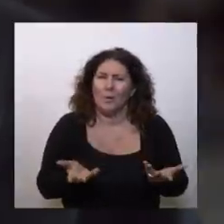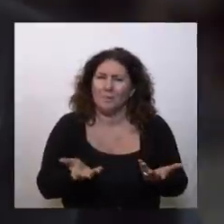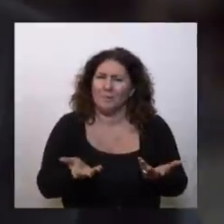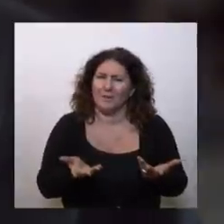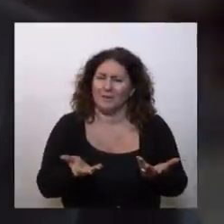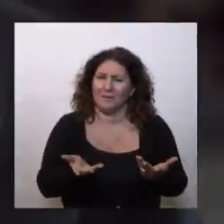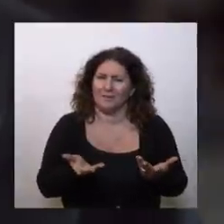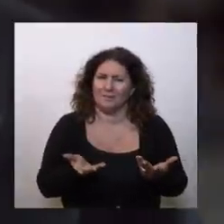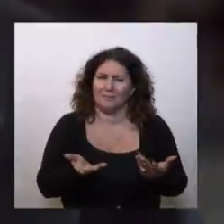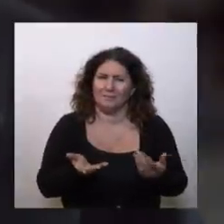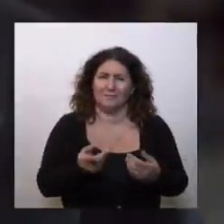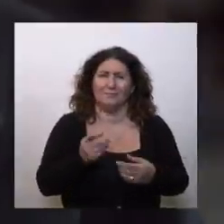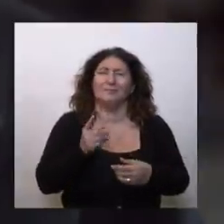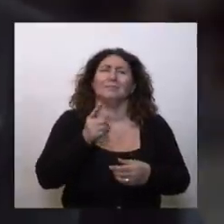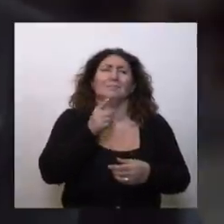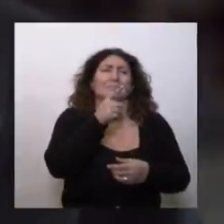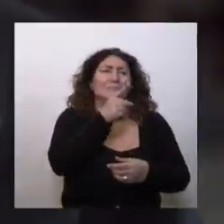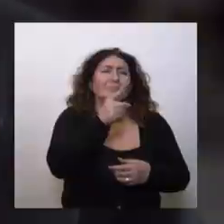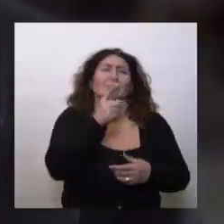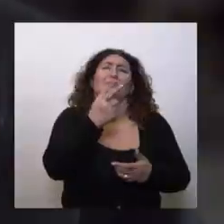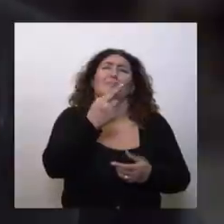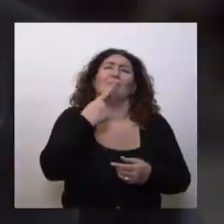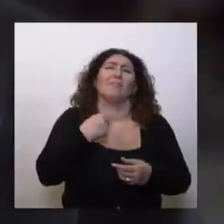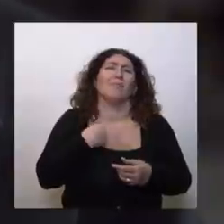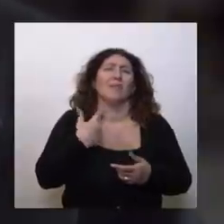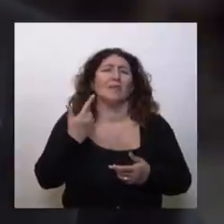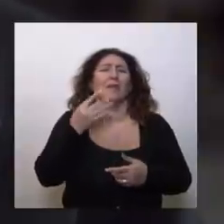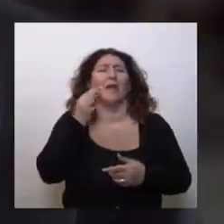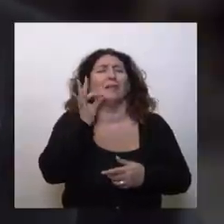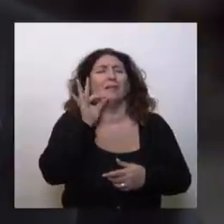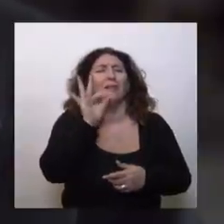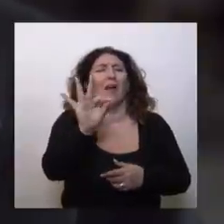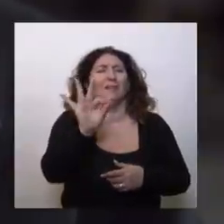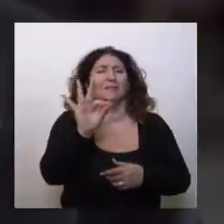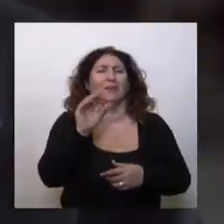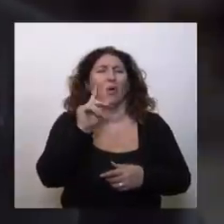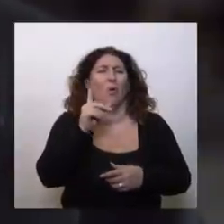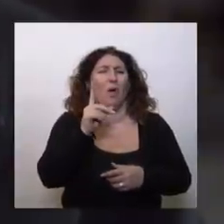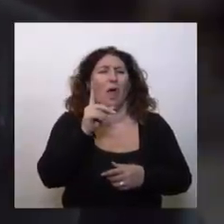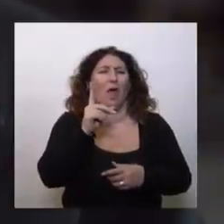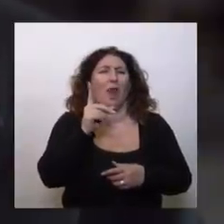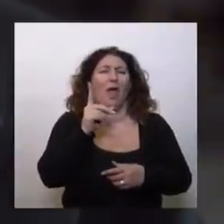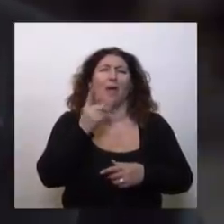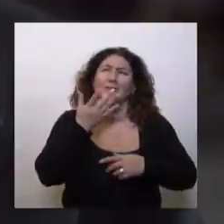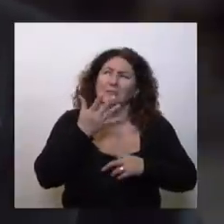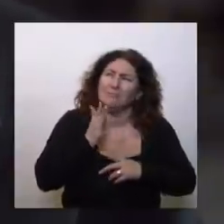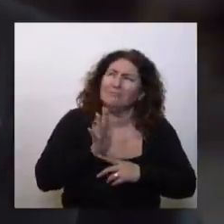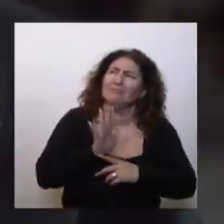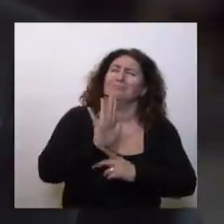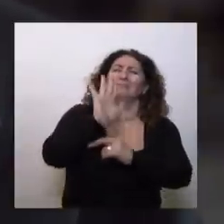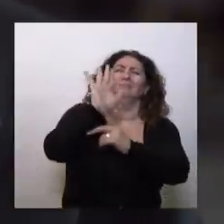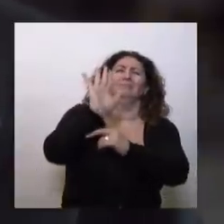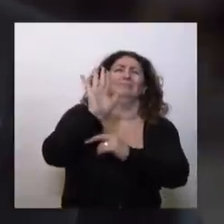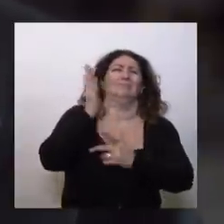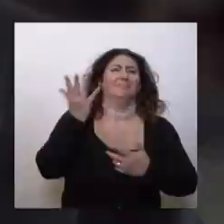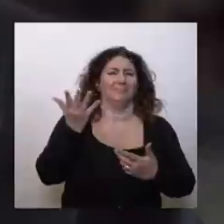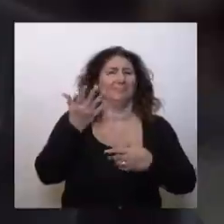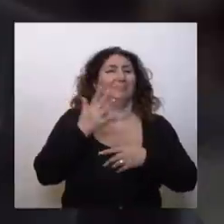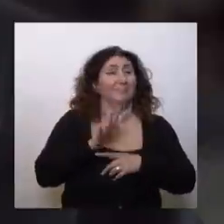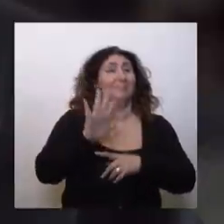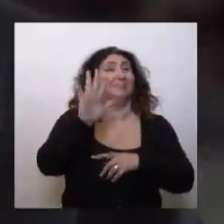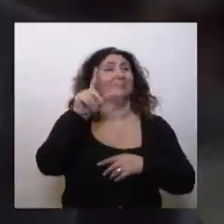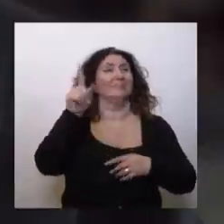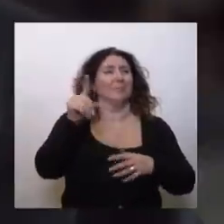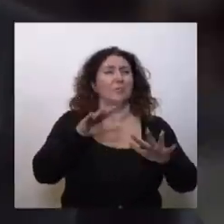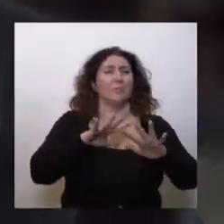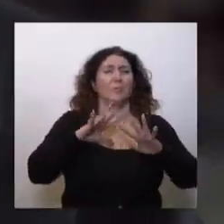Avevi appena detto che tuo destino era quello di essere innalzato proprio da quel mondo